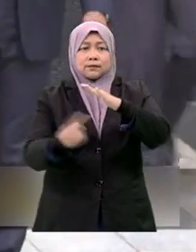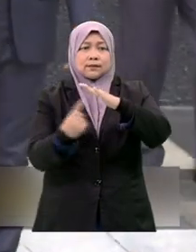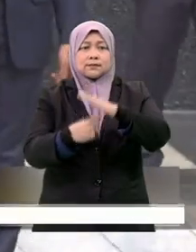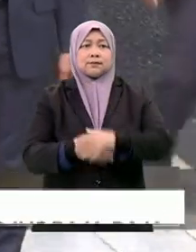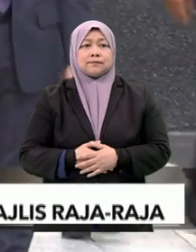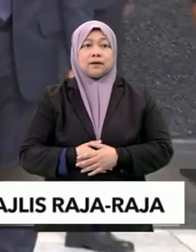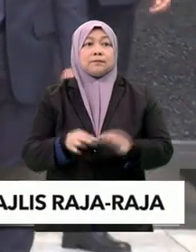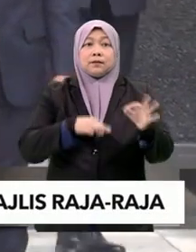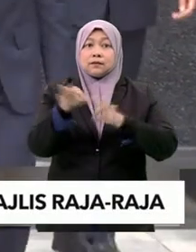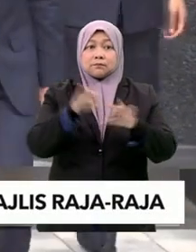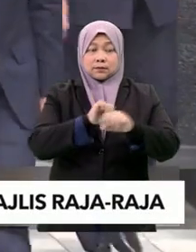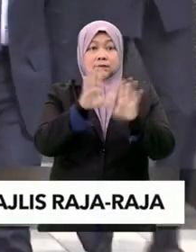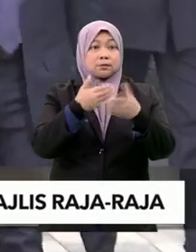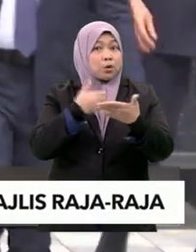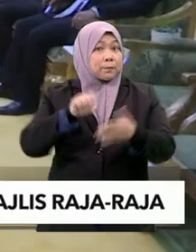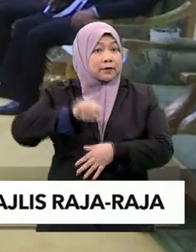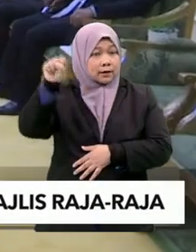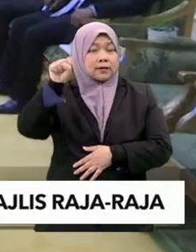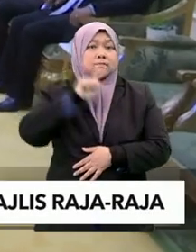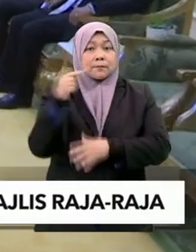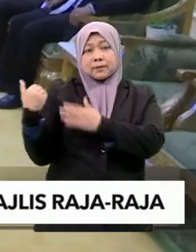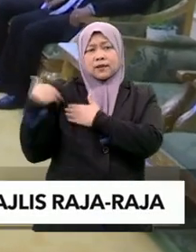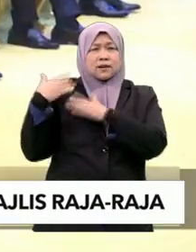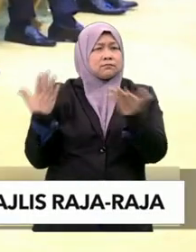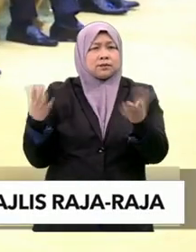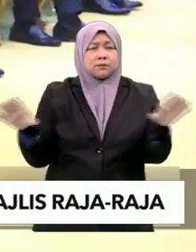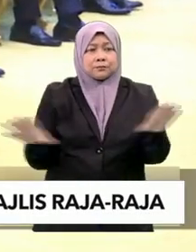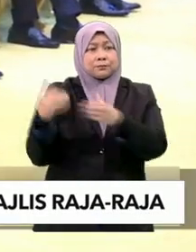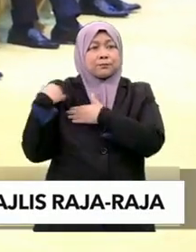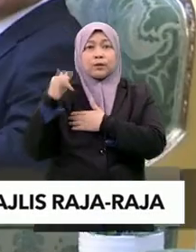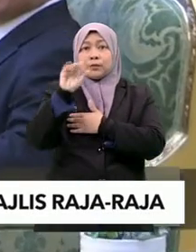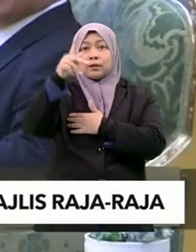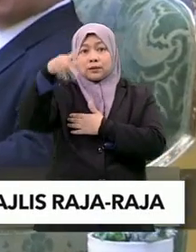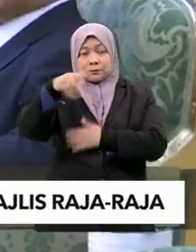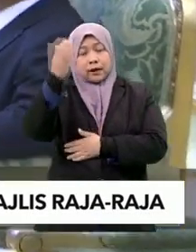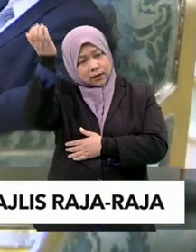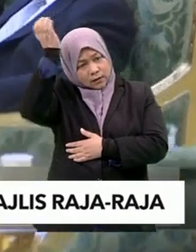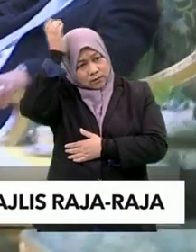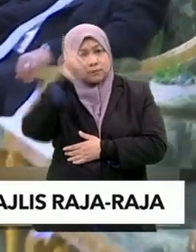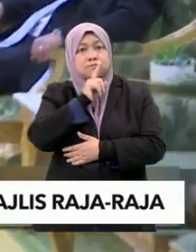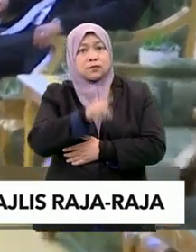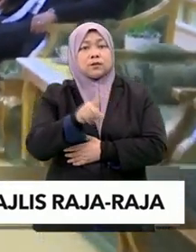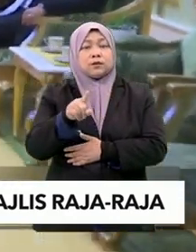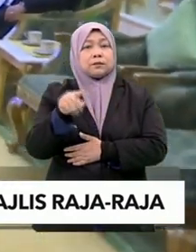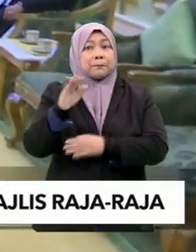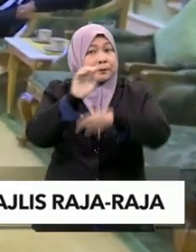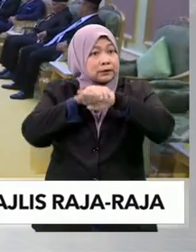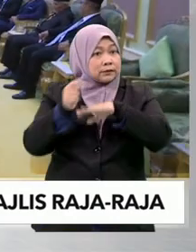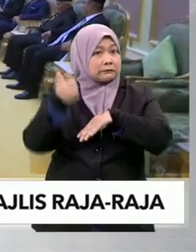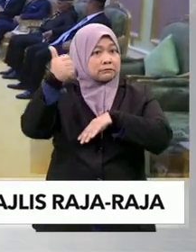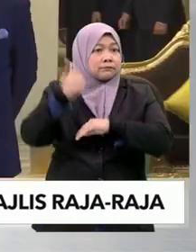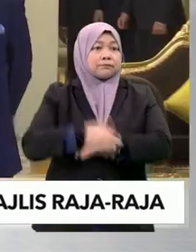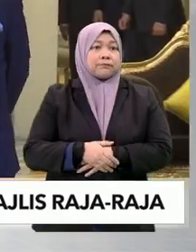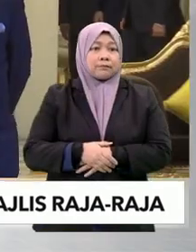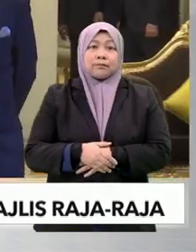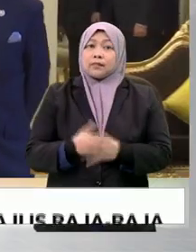belum menjelaskan sebelum kemerdekaan peranan yang dimainkan oleh yang di-pertuan agong dikuasai oleh peseruhjaya tinggi British